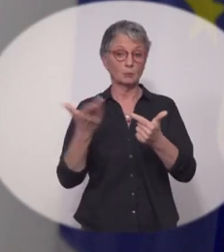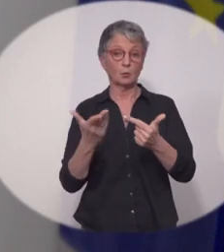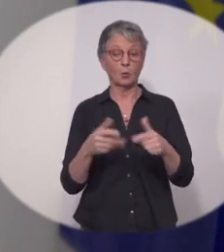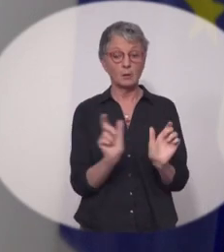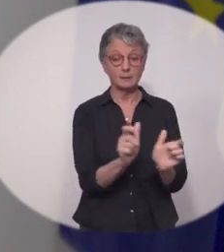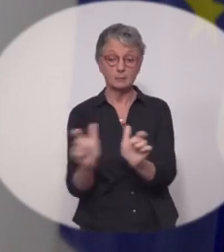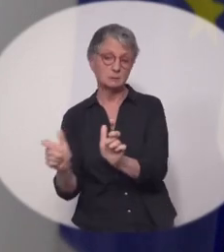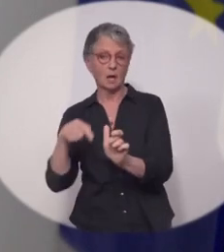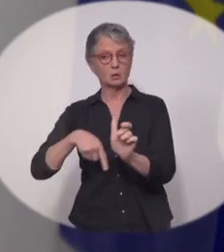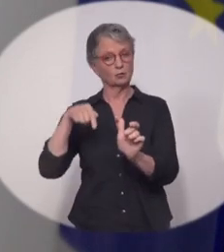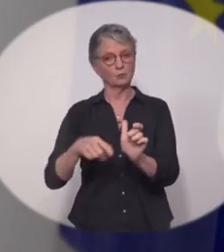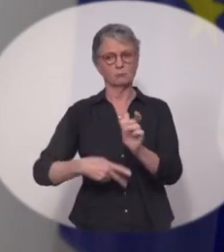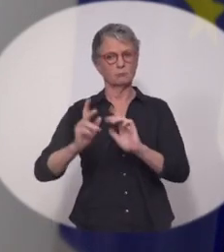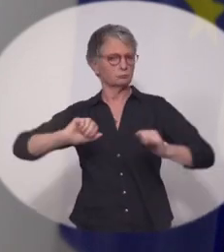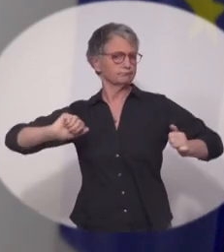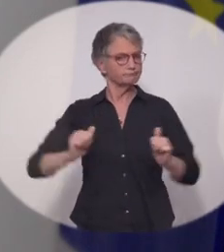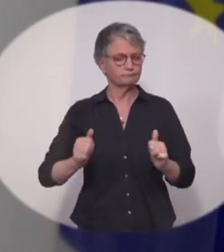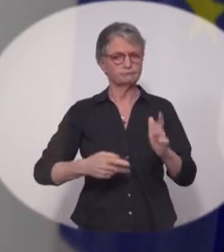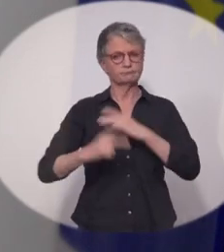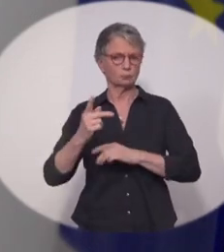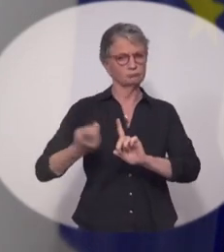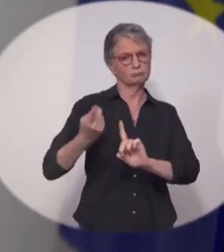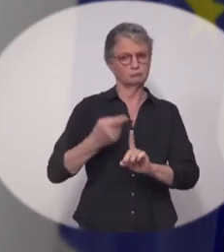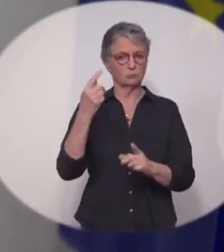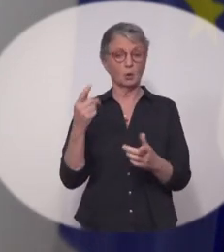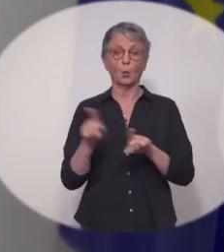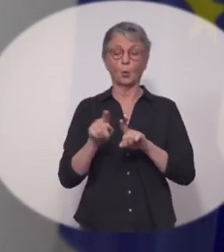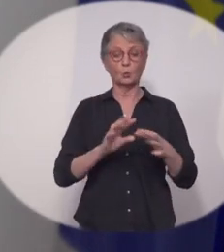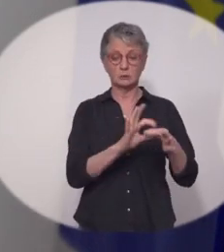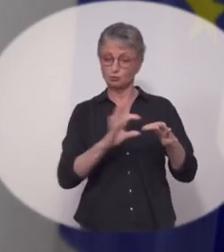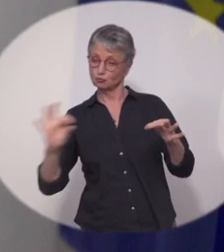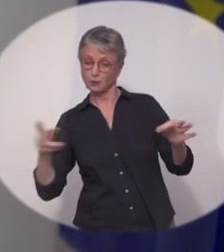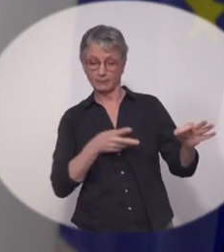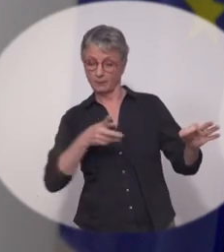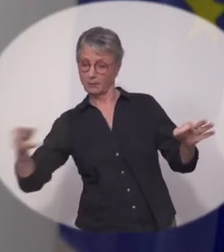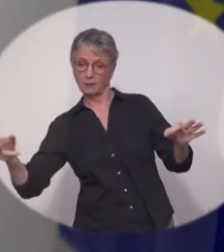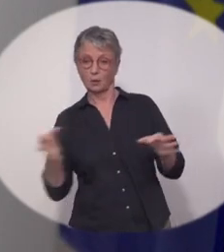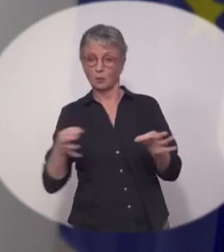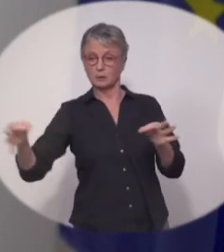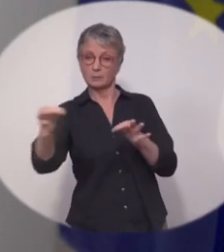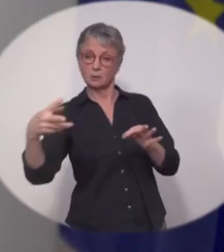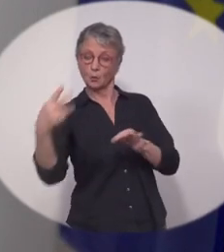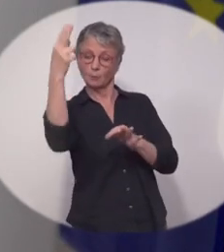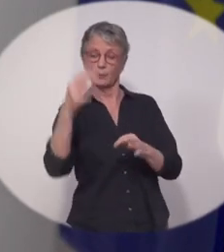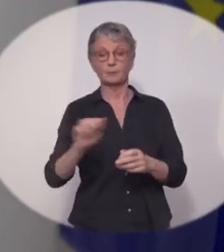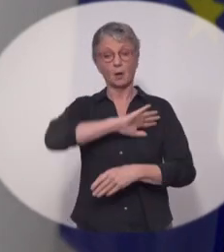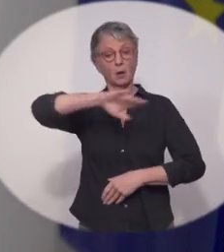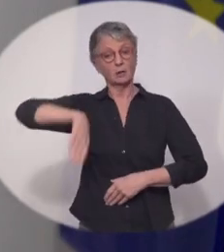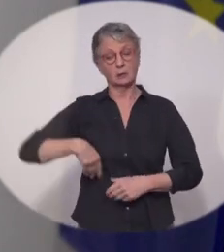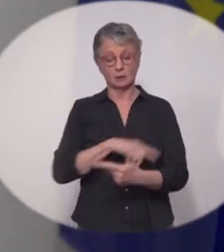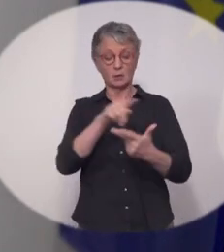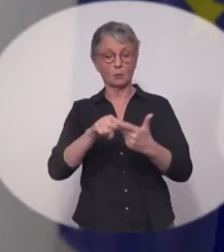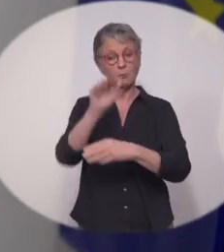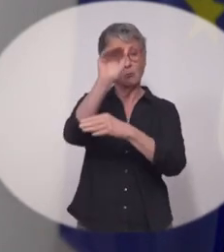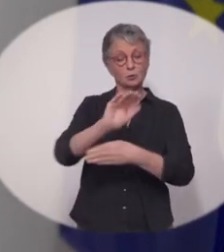avec des campagnes de tests ciblés et la rupture immédiate des chaînes de contamination enfin protéger la population avec la mise en oeuvre